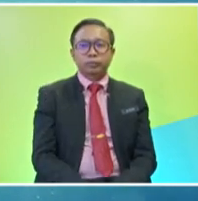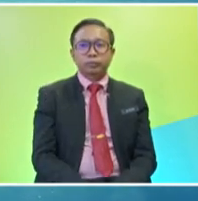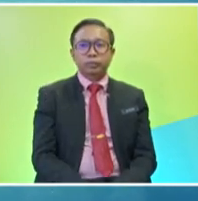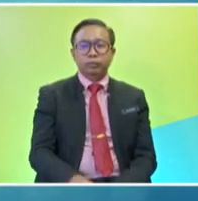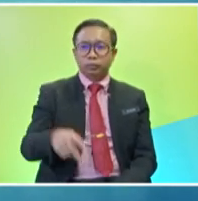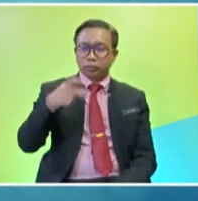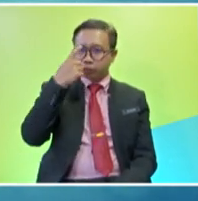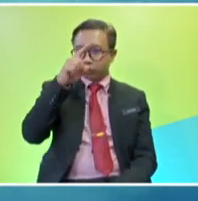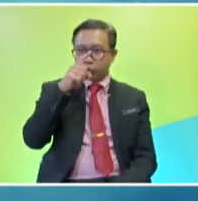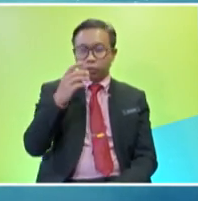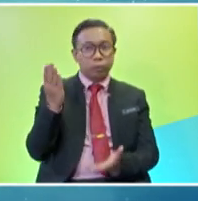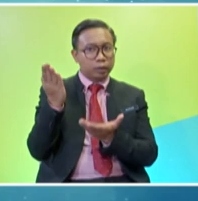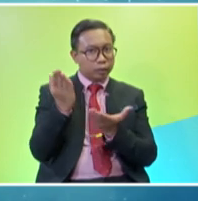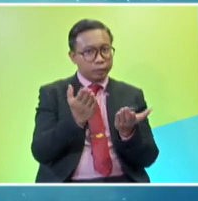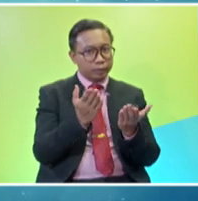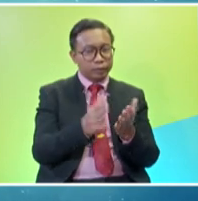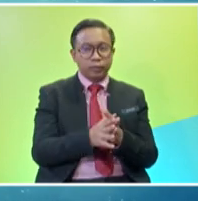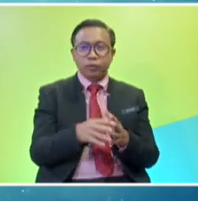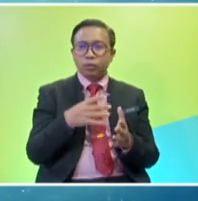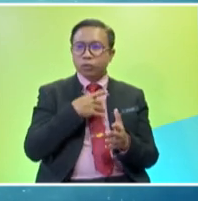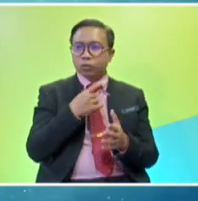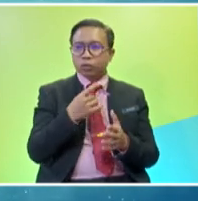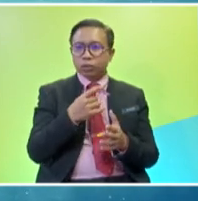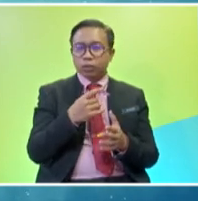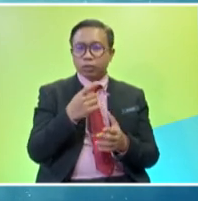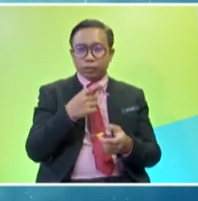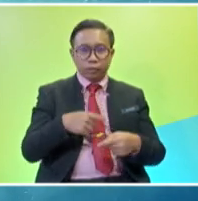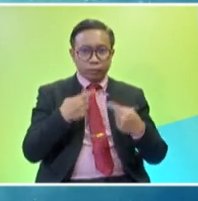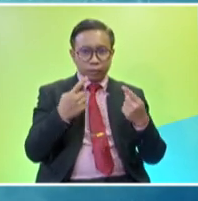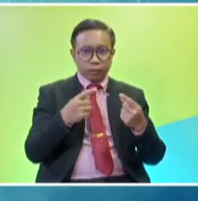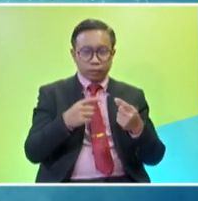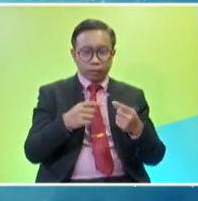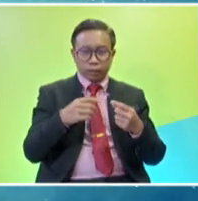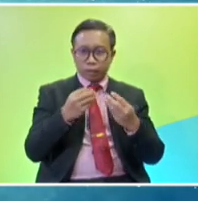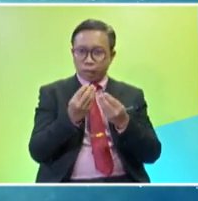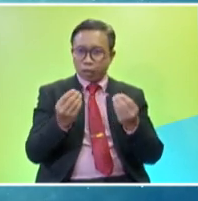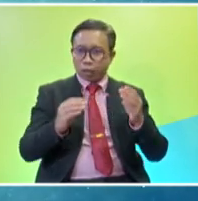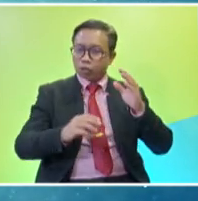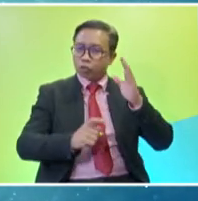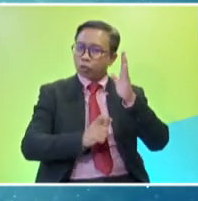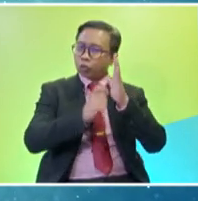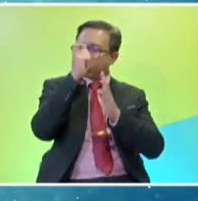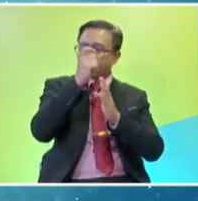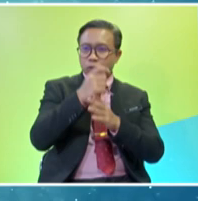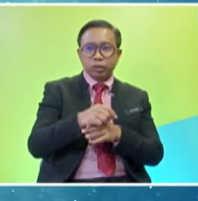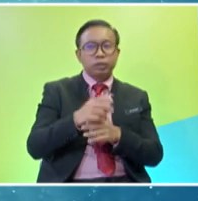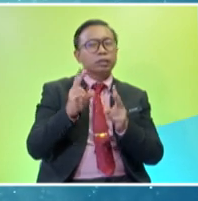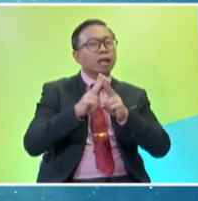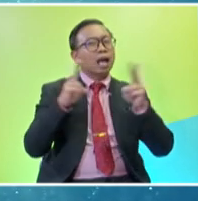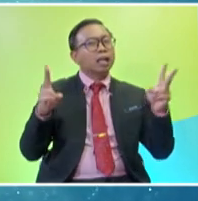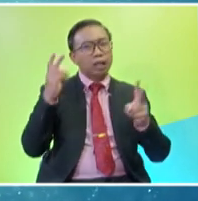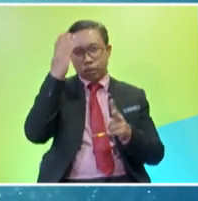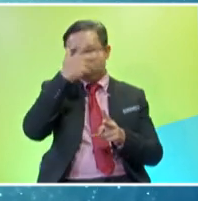untuk dibentangkan saya suka melacak di kawasan Tanah Tinggi saya lihat pokok pie sangat cantik